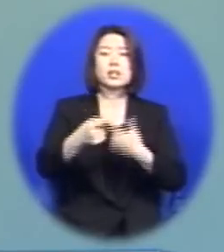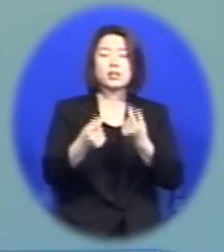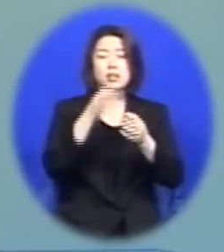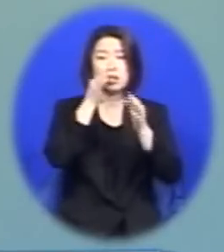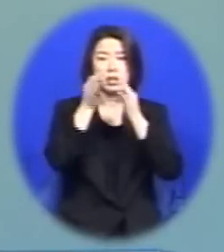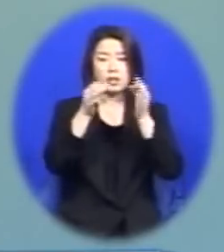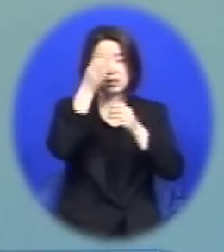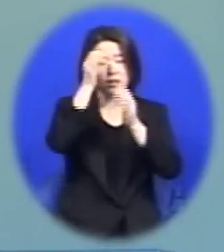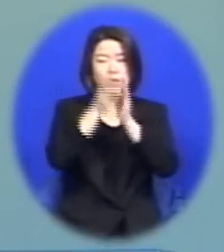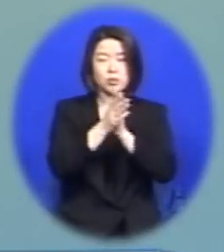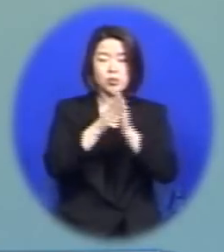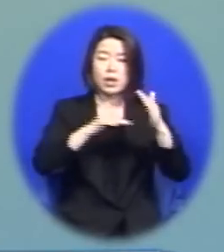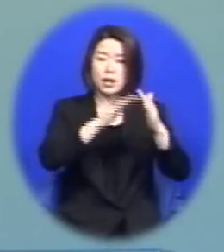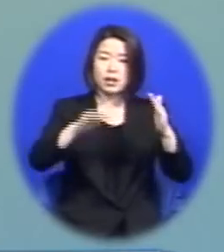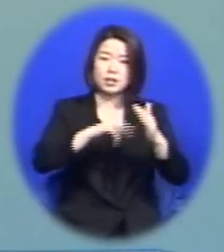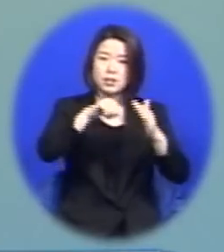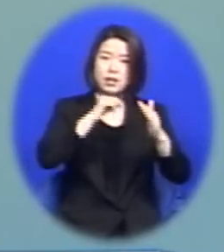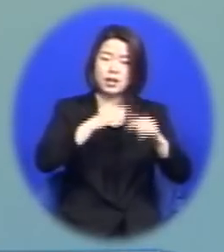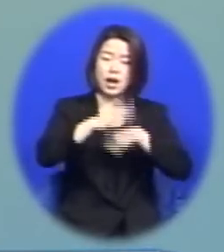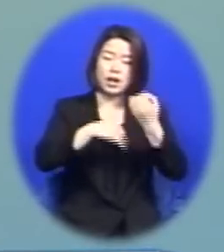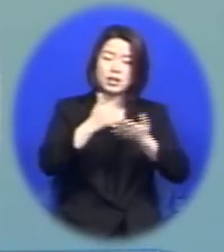안에 하나님이 기적을 주세요